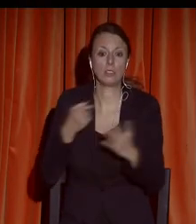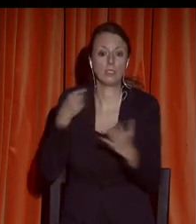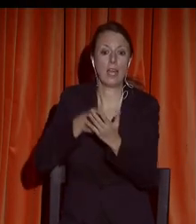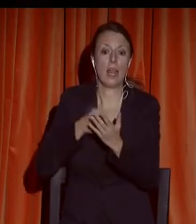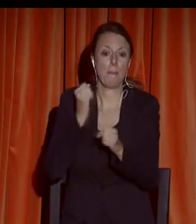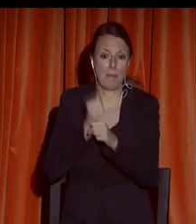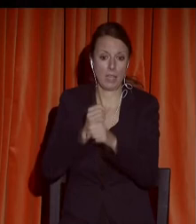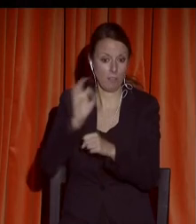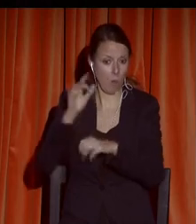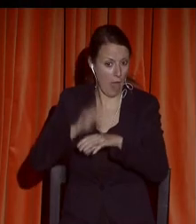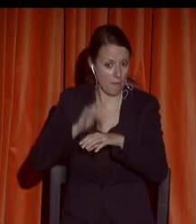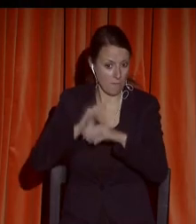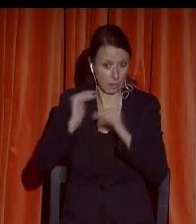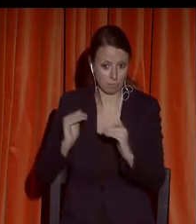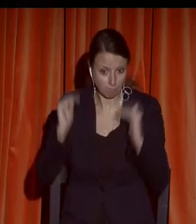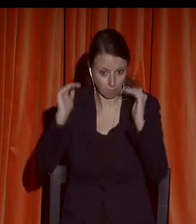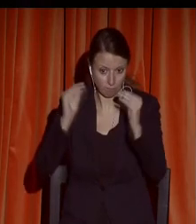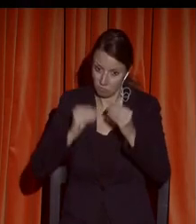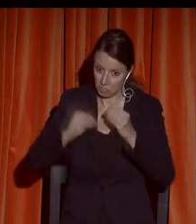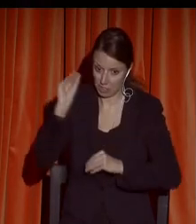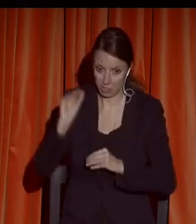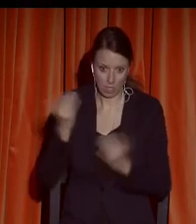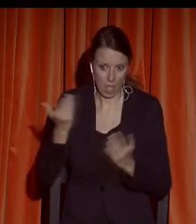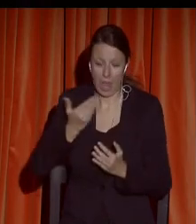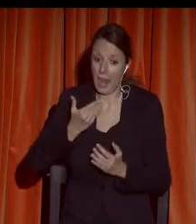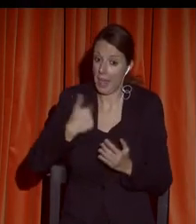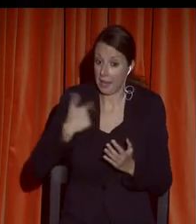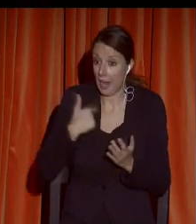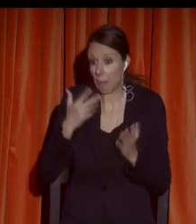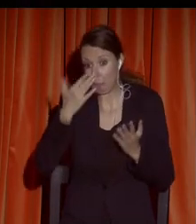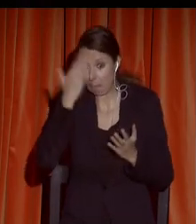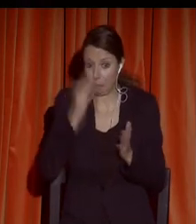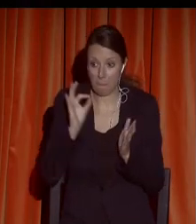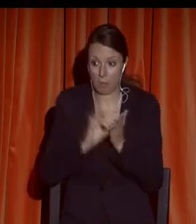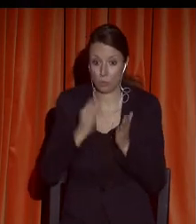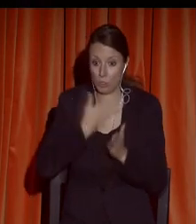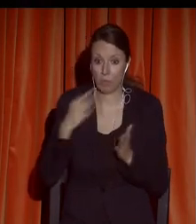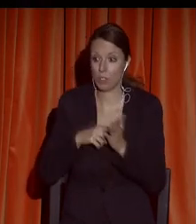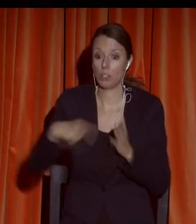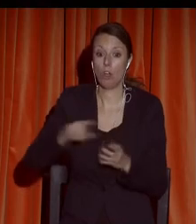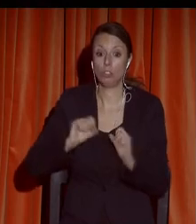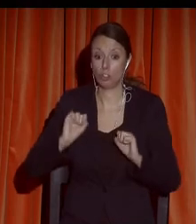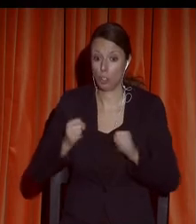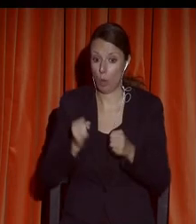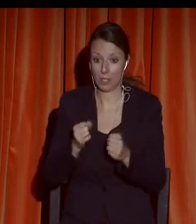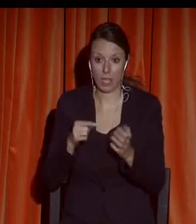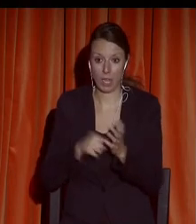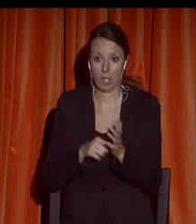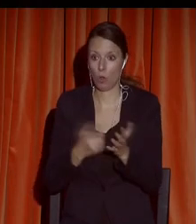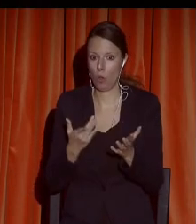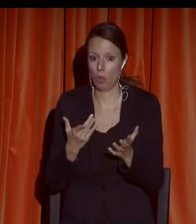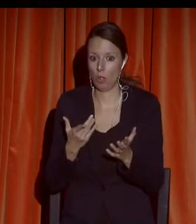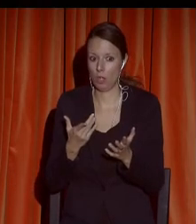pracy. Tylko nie jestem pewna, czy te działania są działaniami,